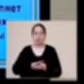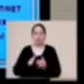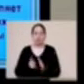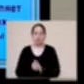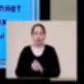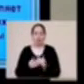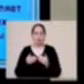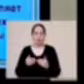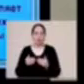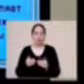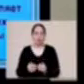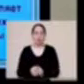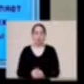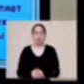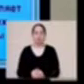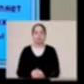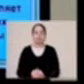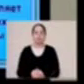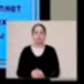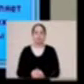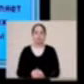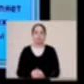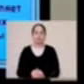расположены спереди.